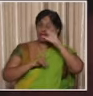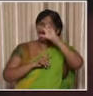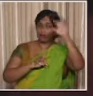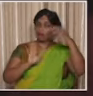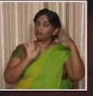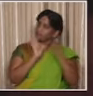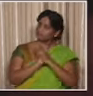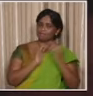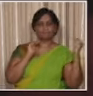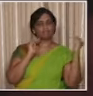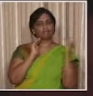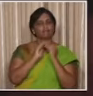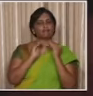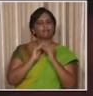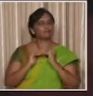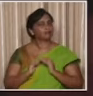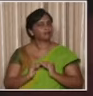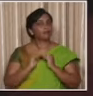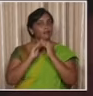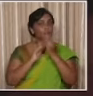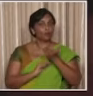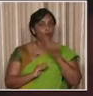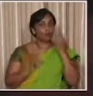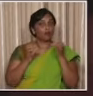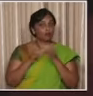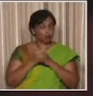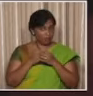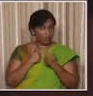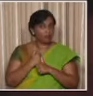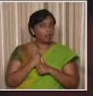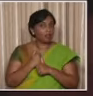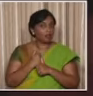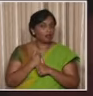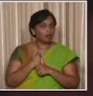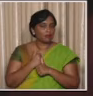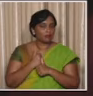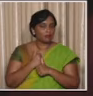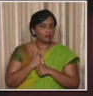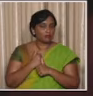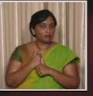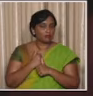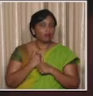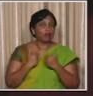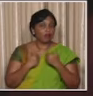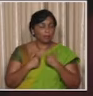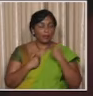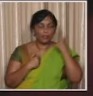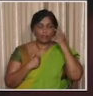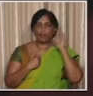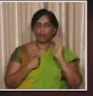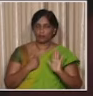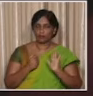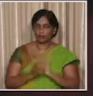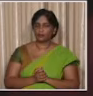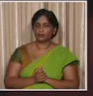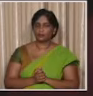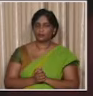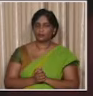එක්ක කරට කර නැගී සිටින්නට පුළුවන් කණ්ඩායමක් බවට පත් වෙනවද කියන එකයි අපි තීරණය කරගන්නට ඕනේ.